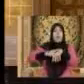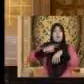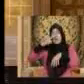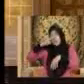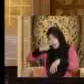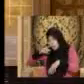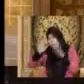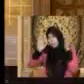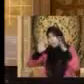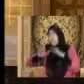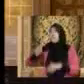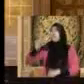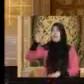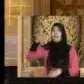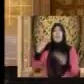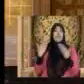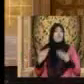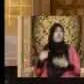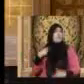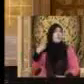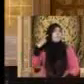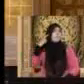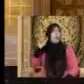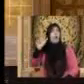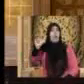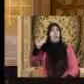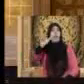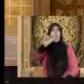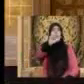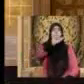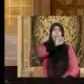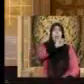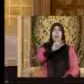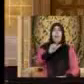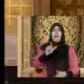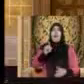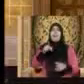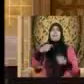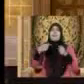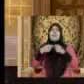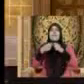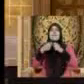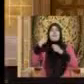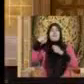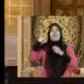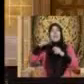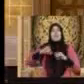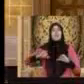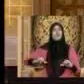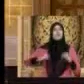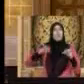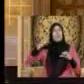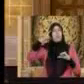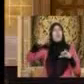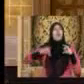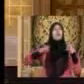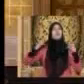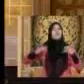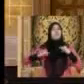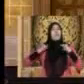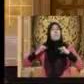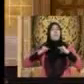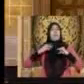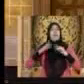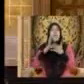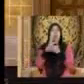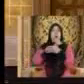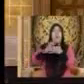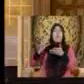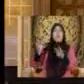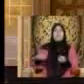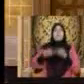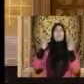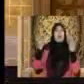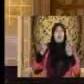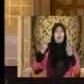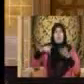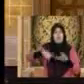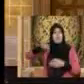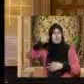عن معسكرات قرآنية هنا وهناك في عدة جمعيات في تونس وفي غيرها العاصمة